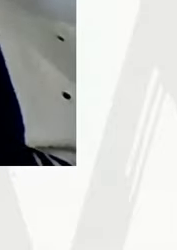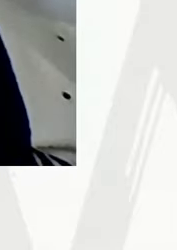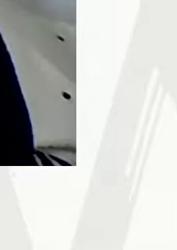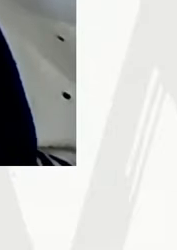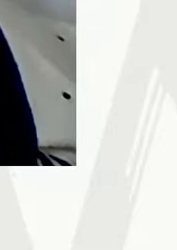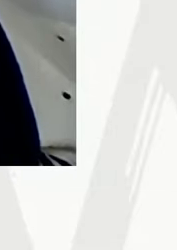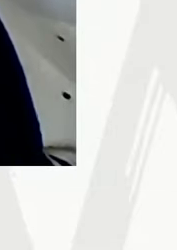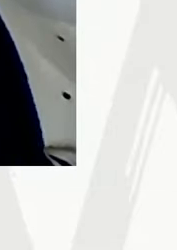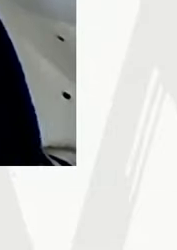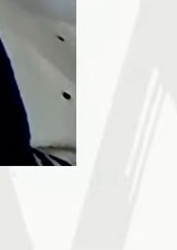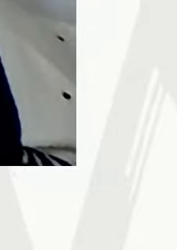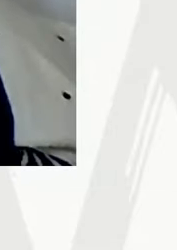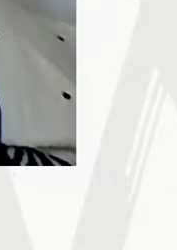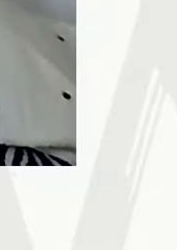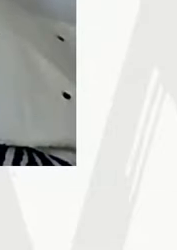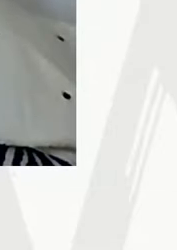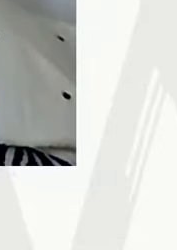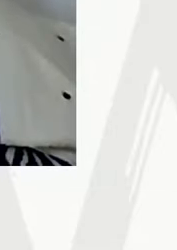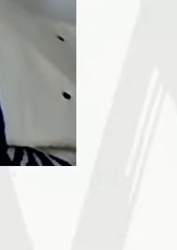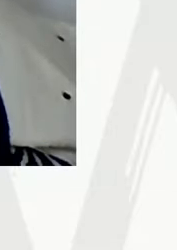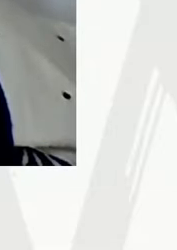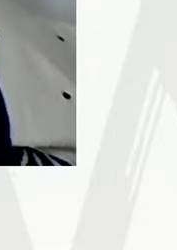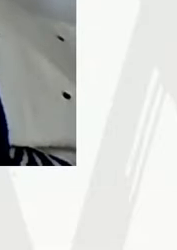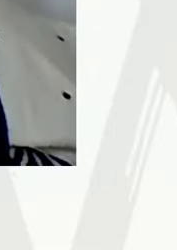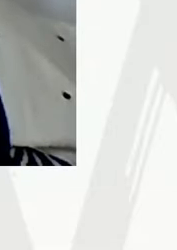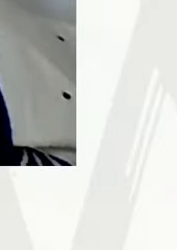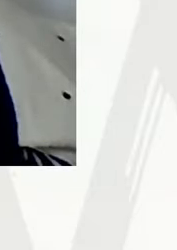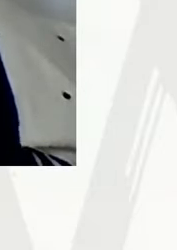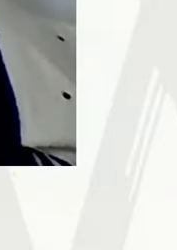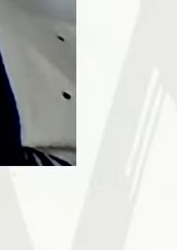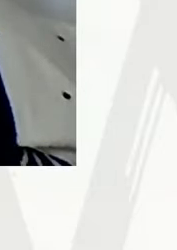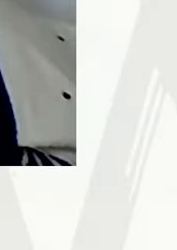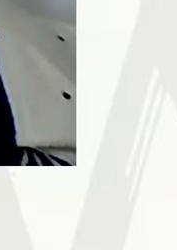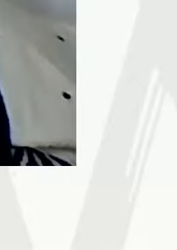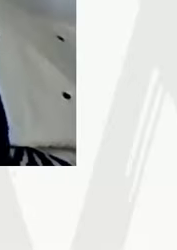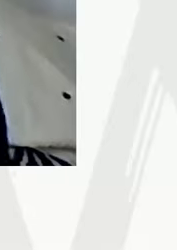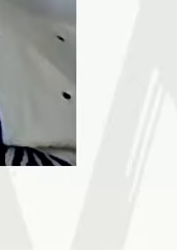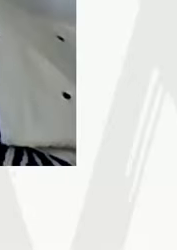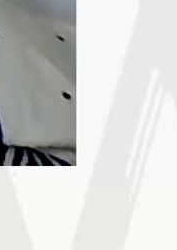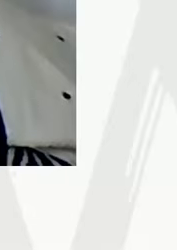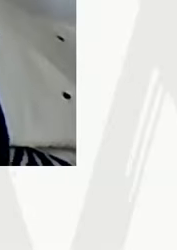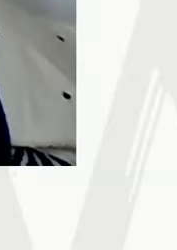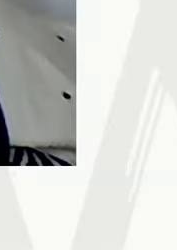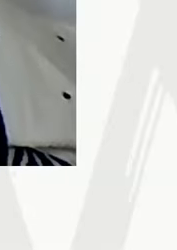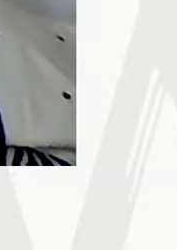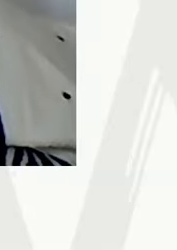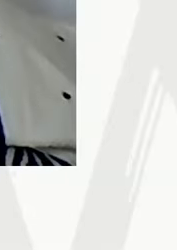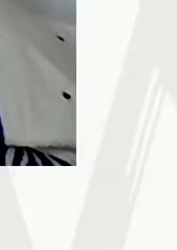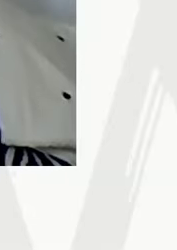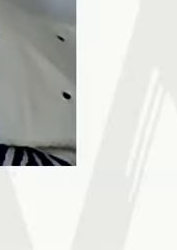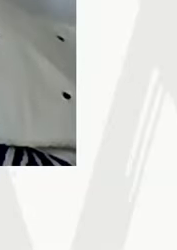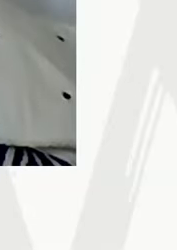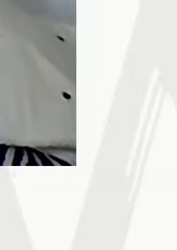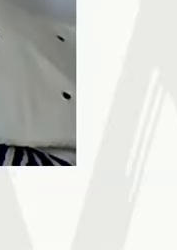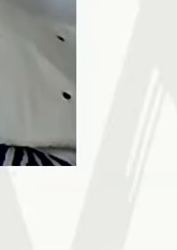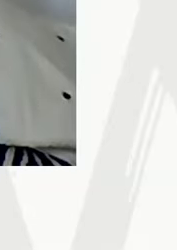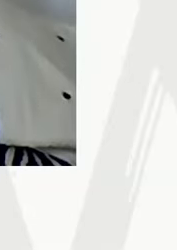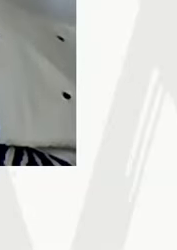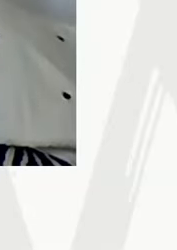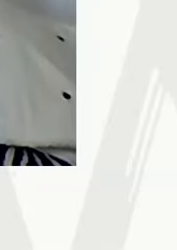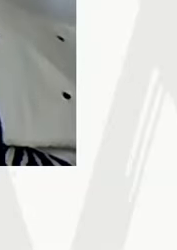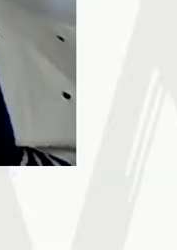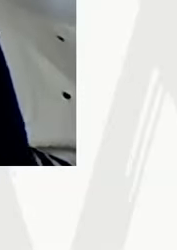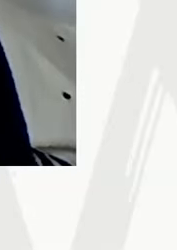Métaphysique, en effet, désigne la pensée des principes et des fins. Or, aucune représentation de principes et de